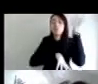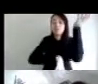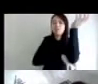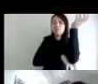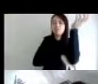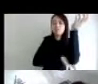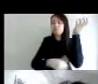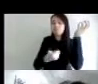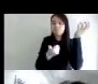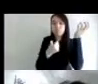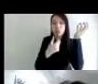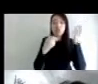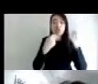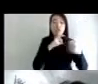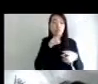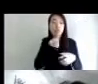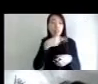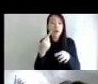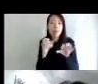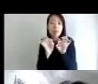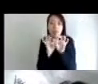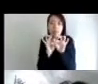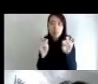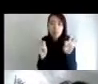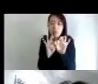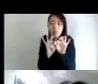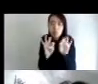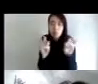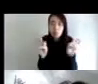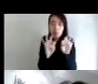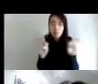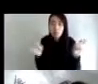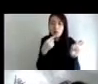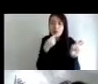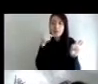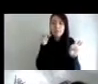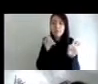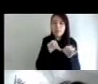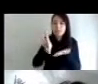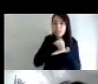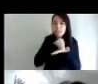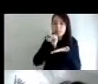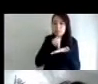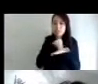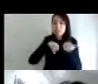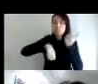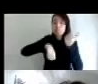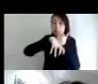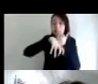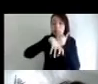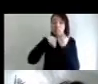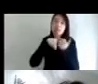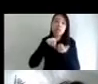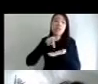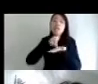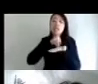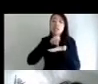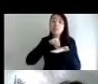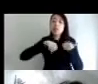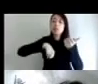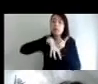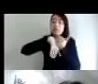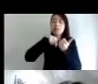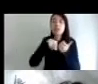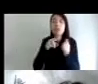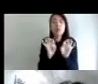咧。我哋叫做吸收根嘅，咁呢啲吸收根咧就係比較幼